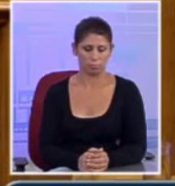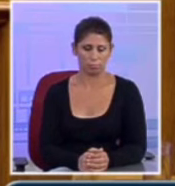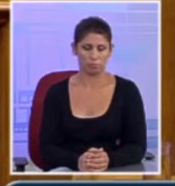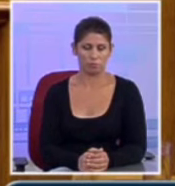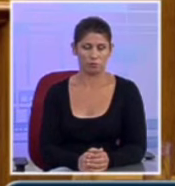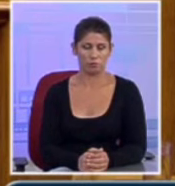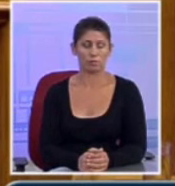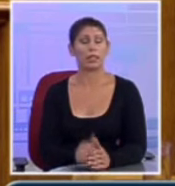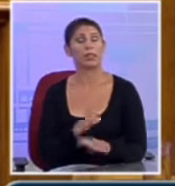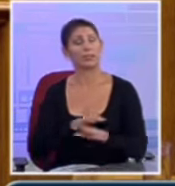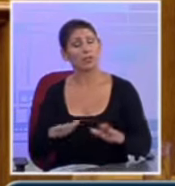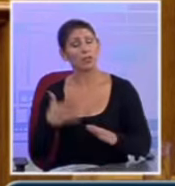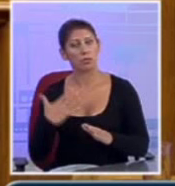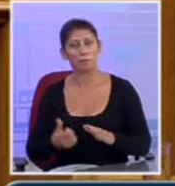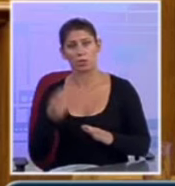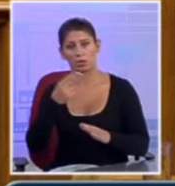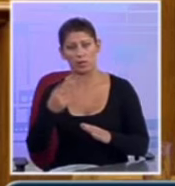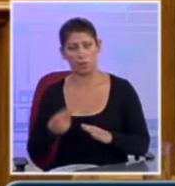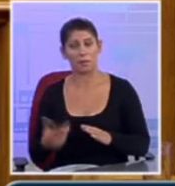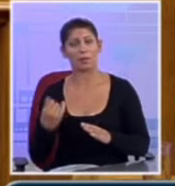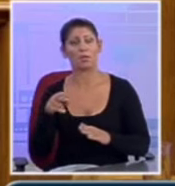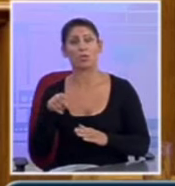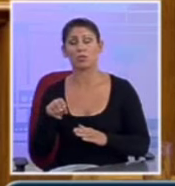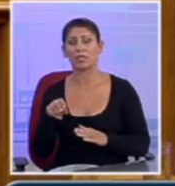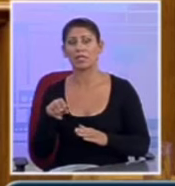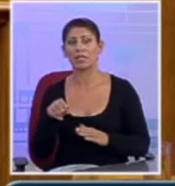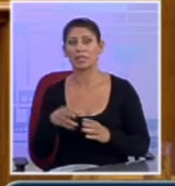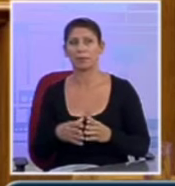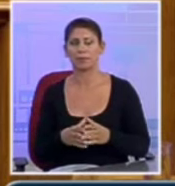Τέλος, υπάρχουν τα θέματα που έχουν σχέση με